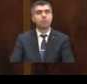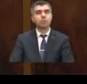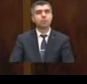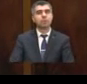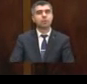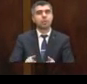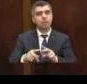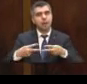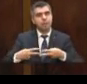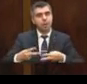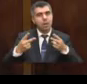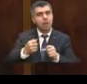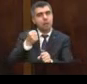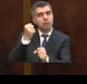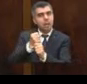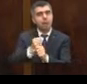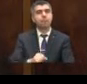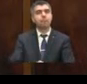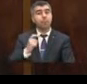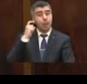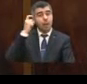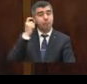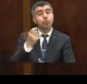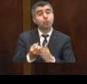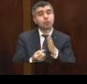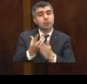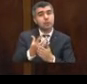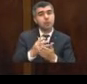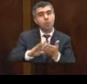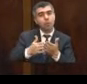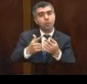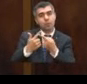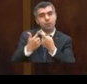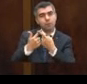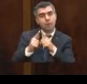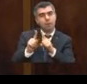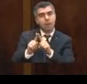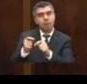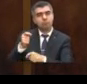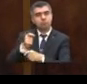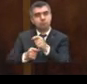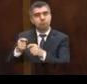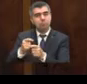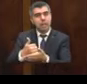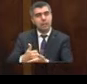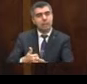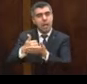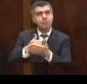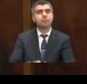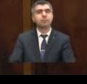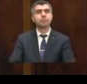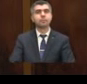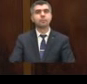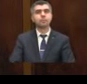استئناف أنشطتها، مع التفكير في توظيف الاستثمار العمومي لإنشاء الاقتصاد الوطني لدعم أنشطتها